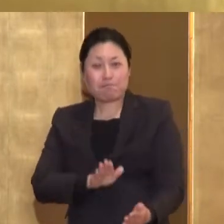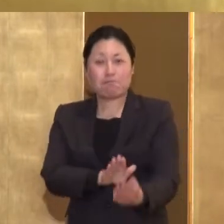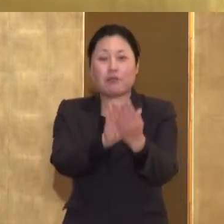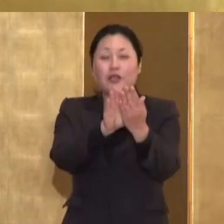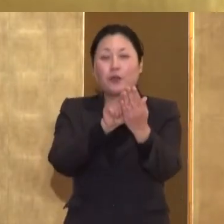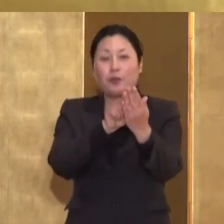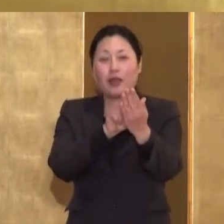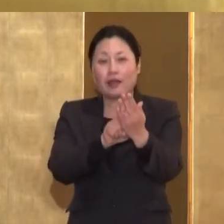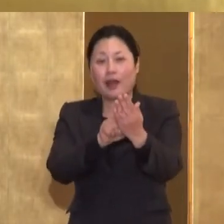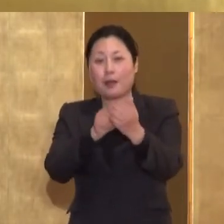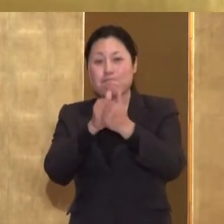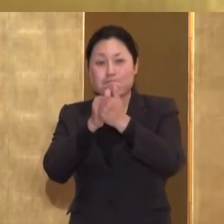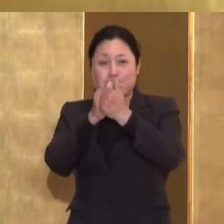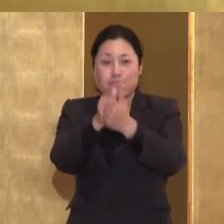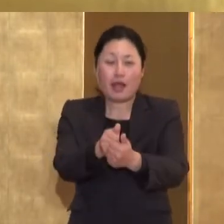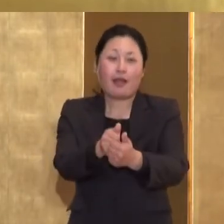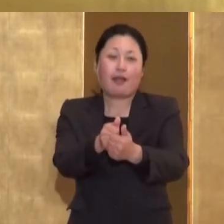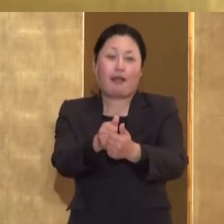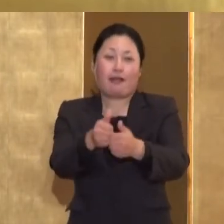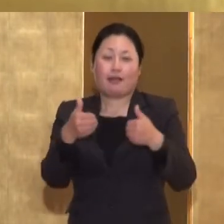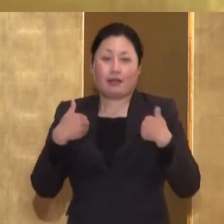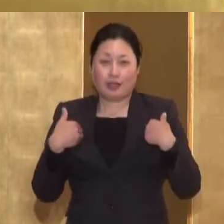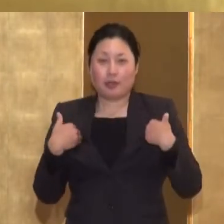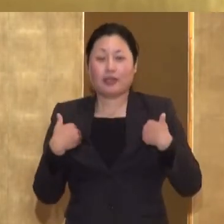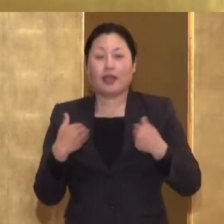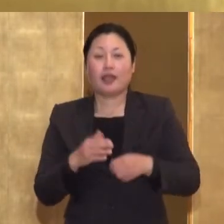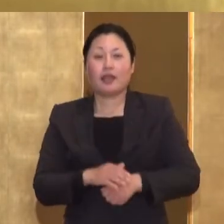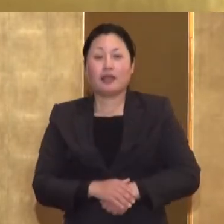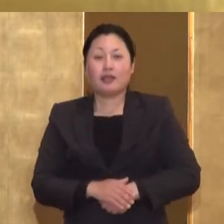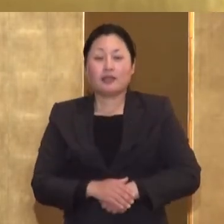から立ち向かわなければなりません。